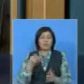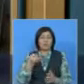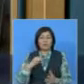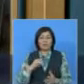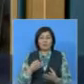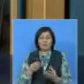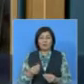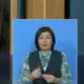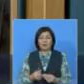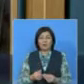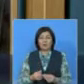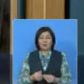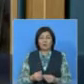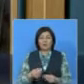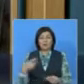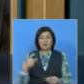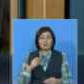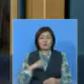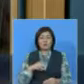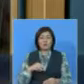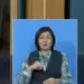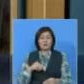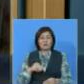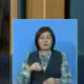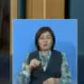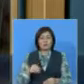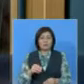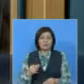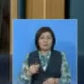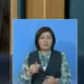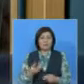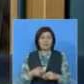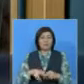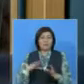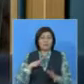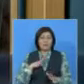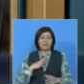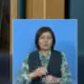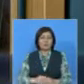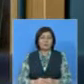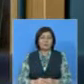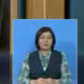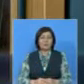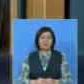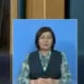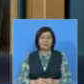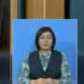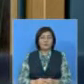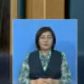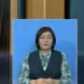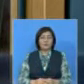платим в размере 100 тысяч тенге. Эти выплаты тоже были уже произведены.